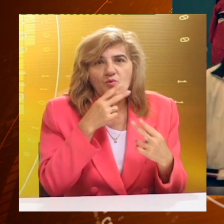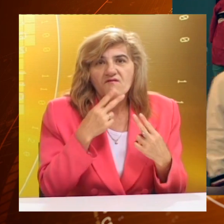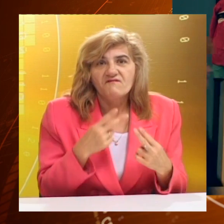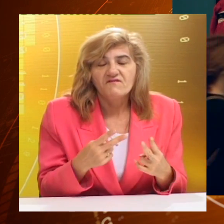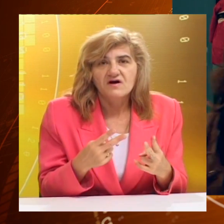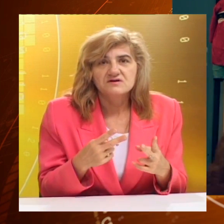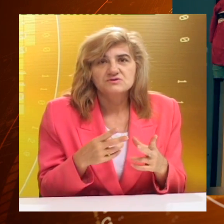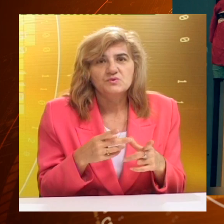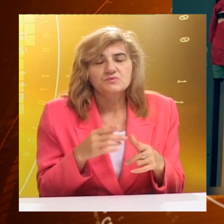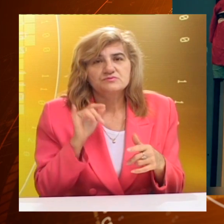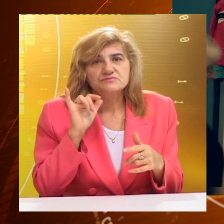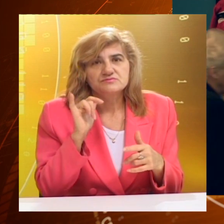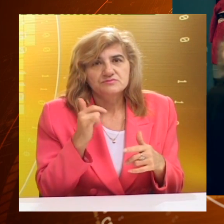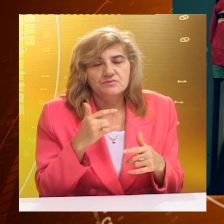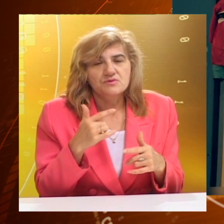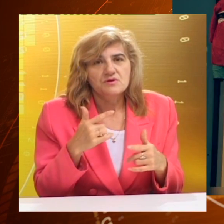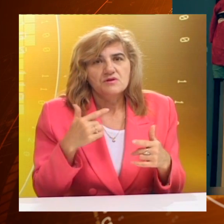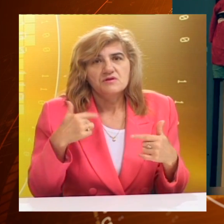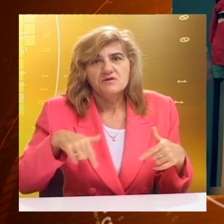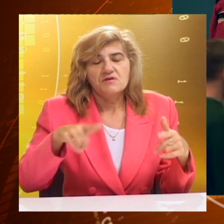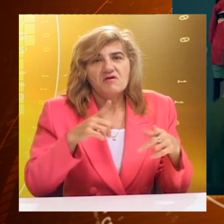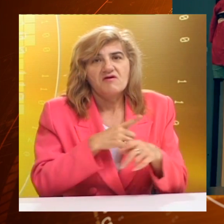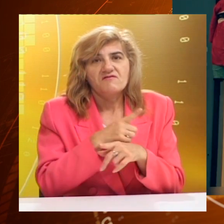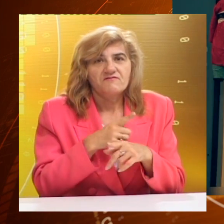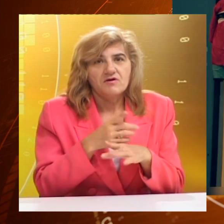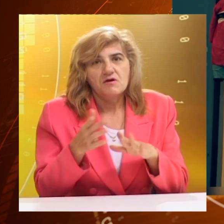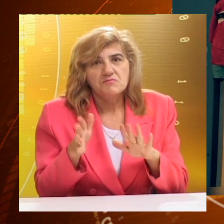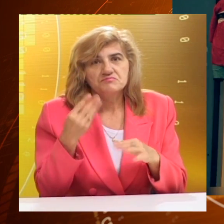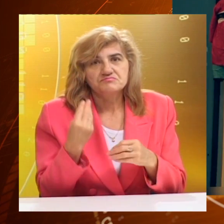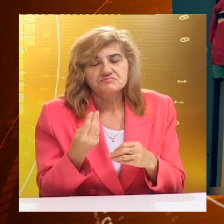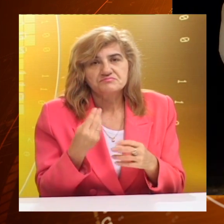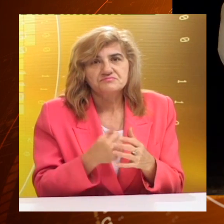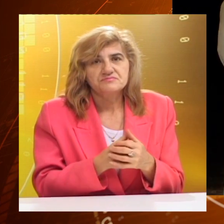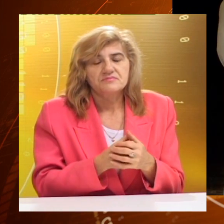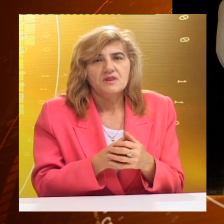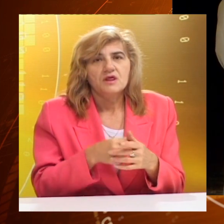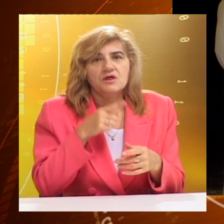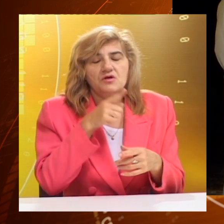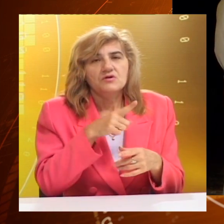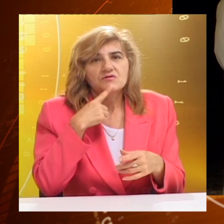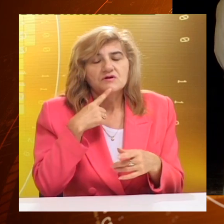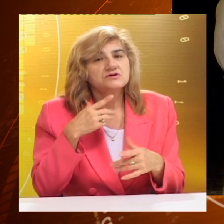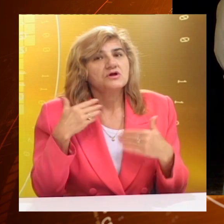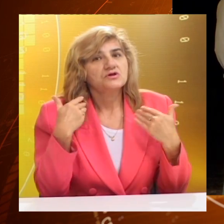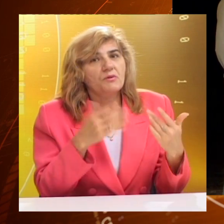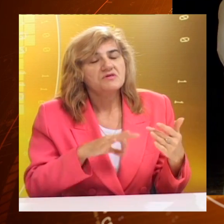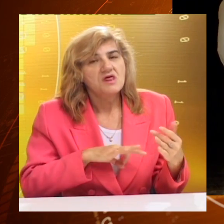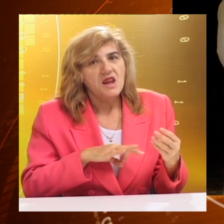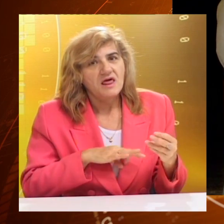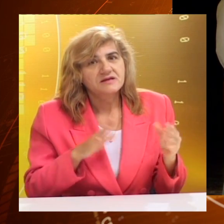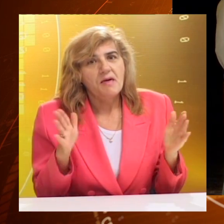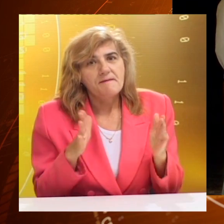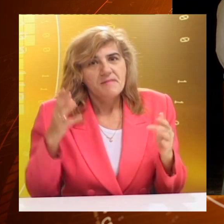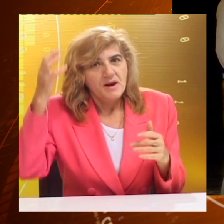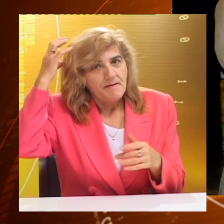ono što je jako važno i bitno, da nas je poslužilo vreme. Dobitnici nagrade Mali princ za životno delo su